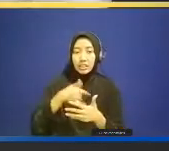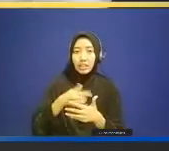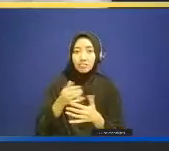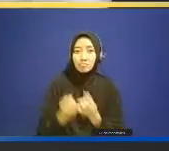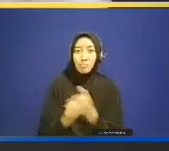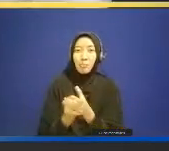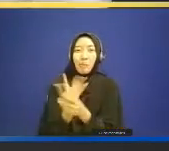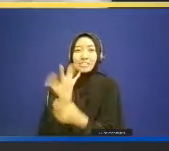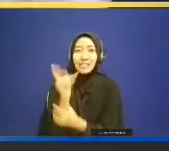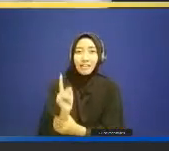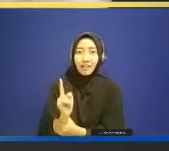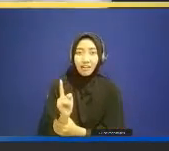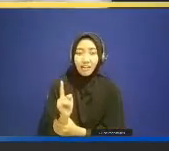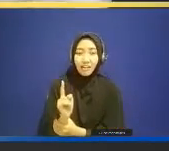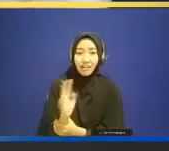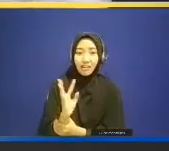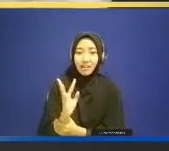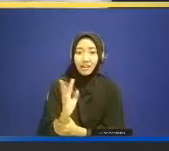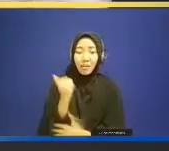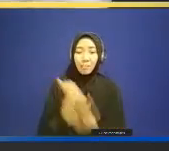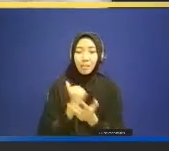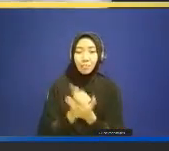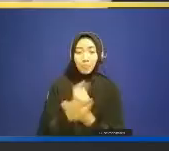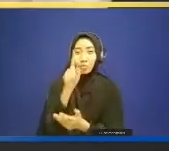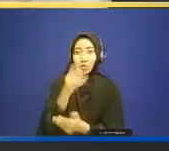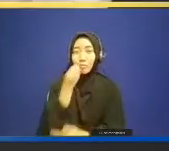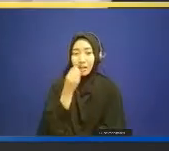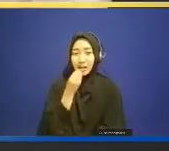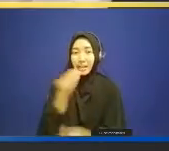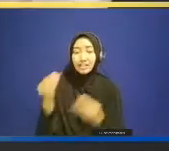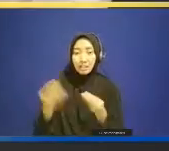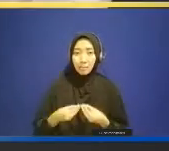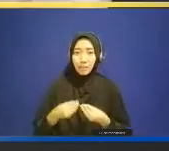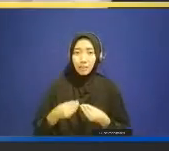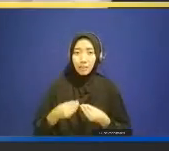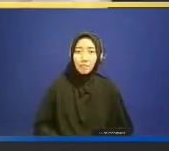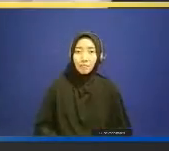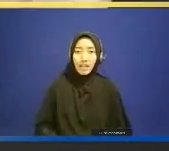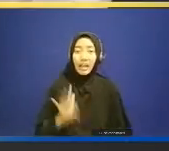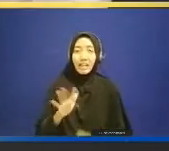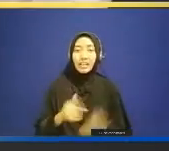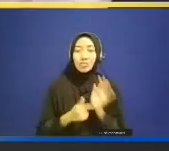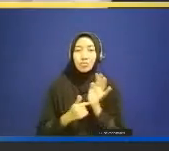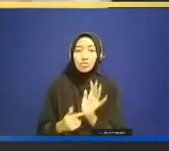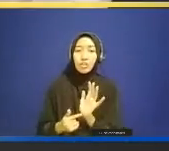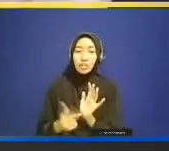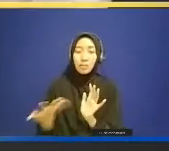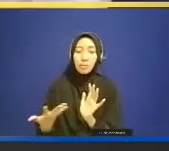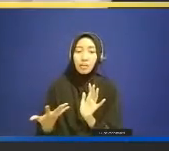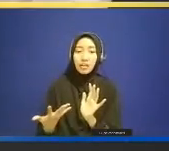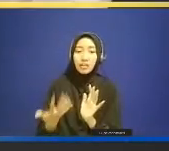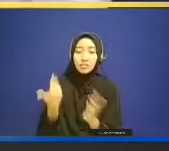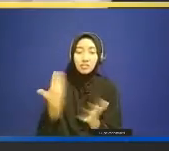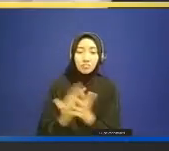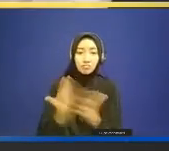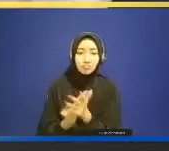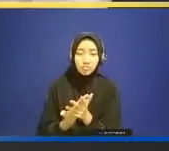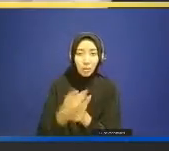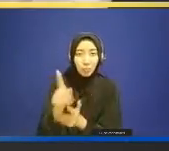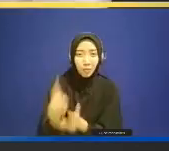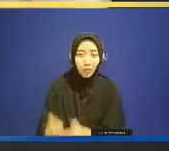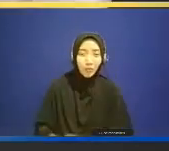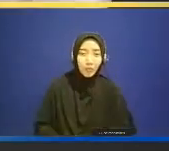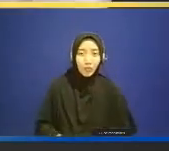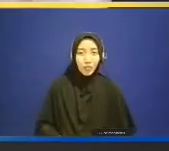emas Jadi mereka yang bener-bener butuh makanan itu yang dapat dari situ itu menunjukkan yang disebut sebagai the real refill preferensi